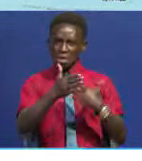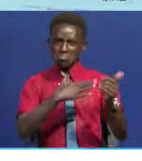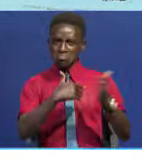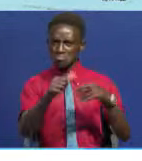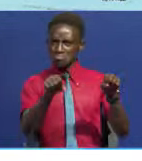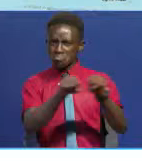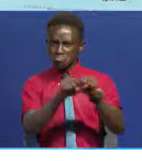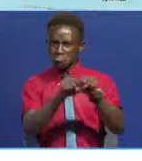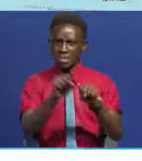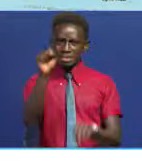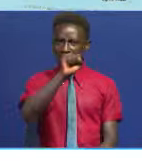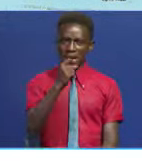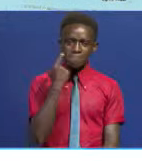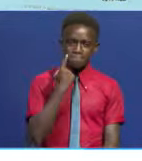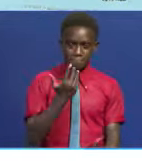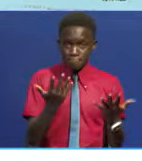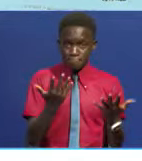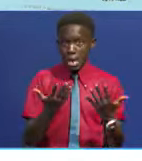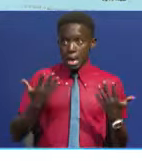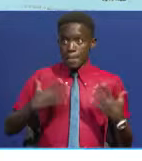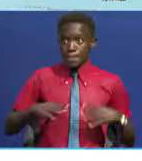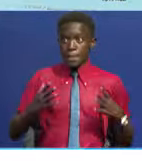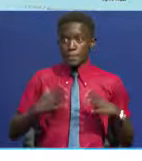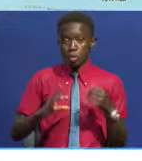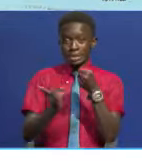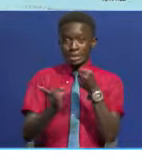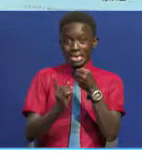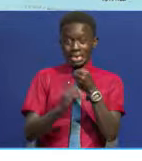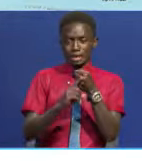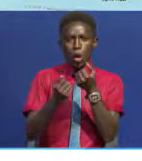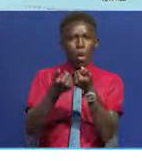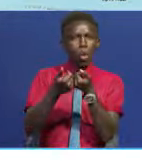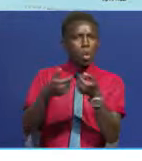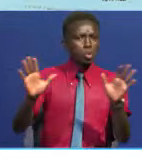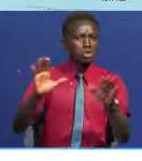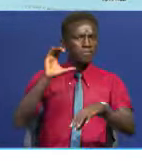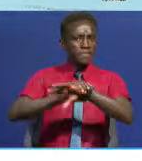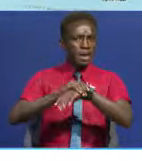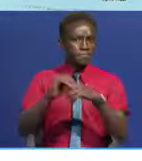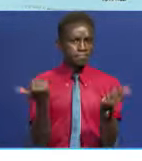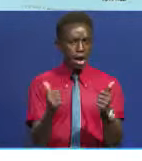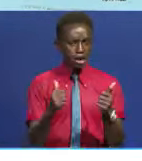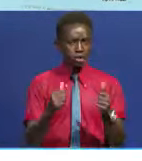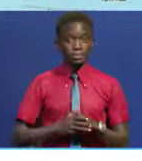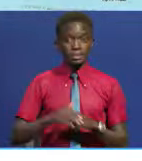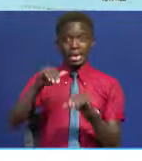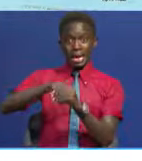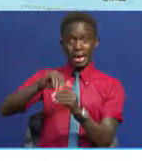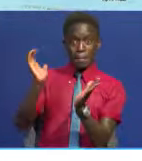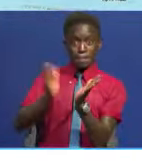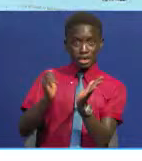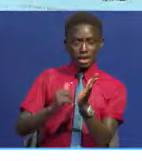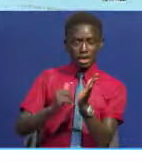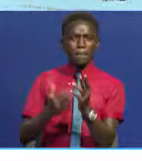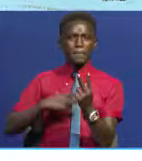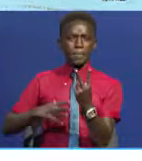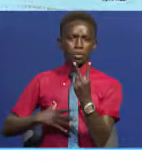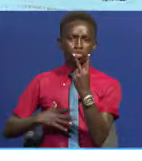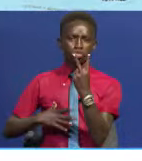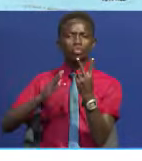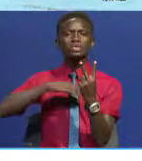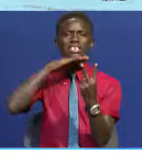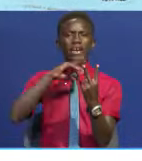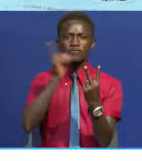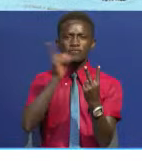watu wengine sita walioripotiwa kutoweka zinaendelea. Katika kaunti ya Machakos, watu wawili wameaga dunia kufuatia